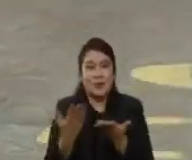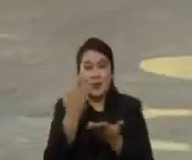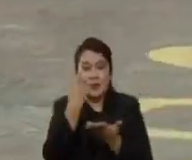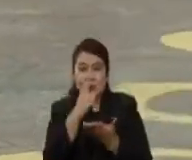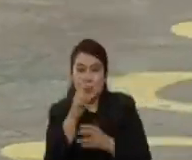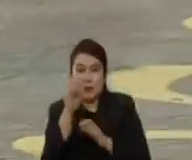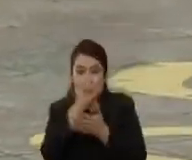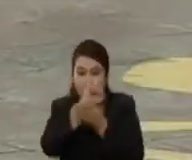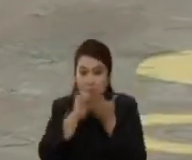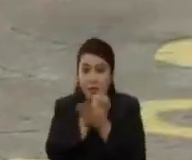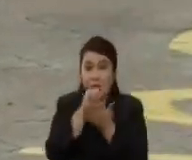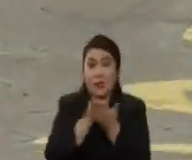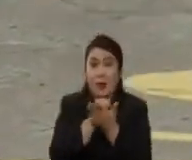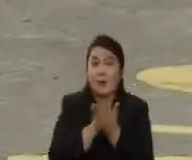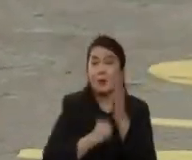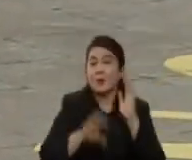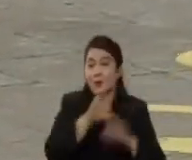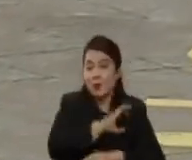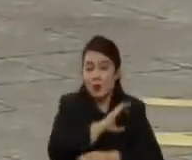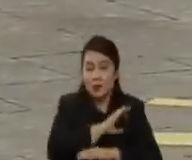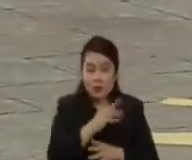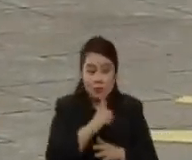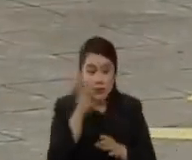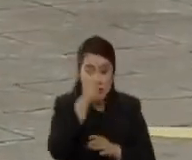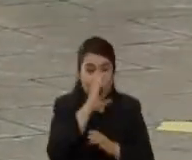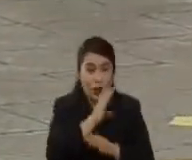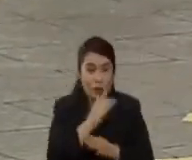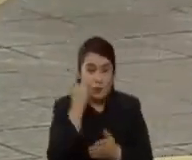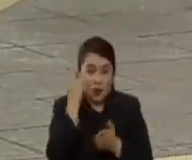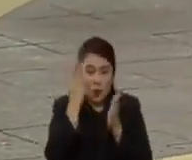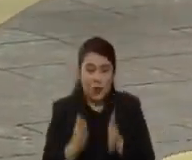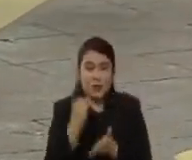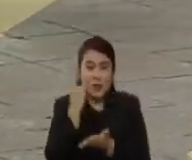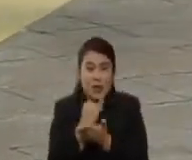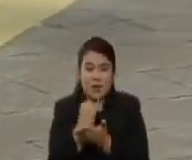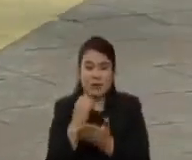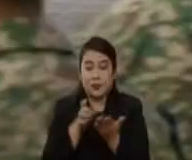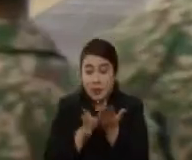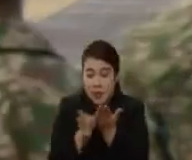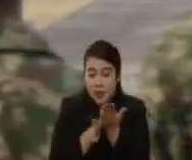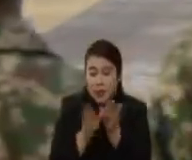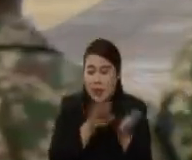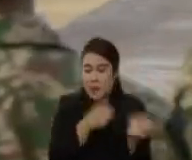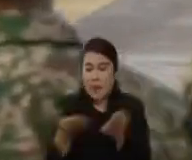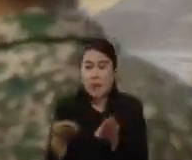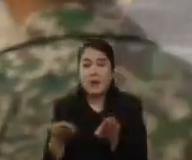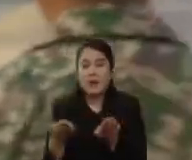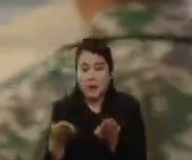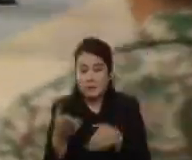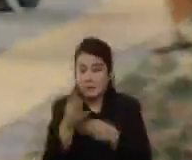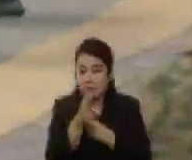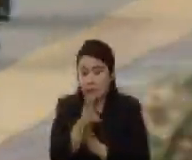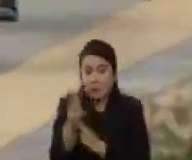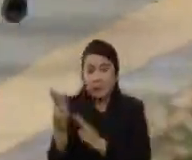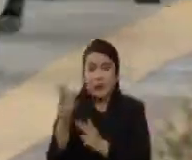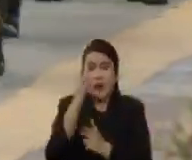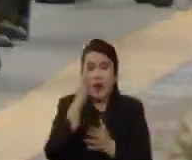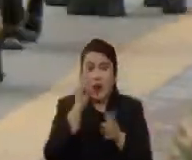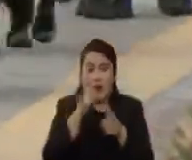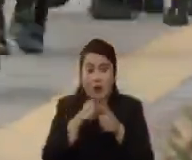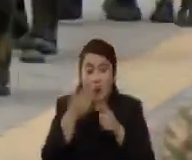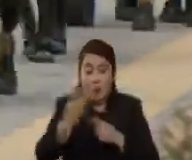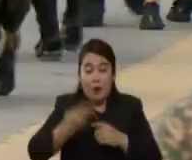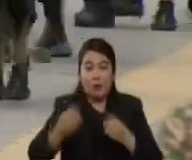membantu siasatan polis seperti mengesan penjenayah, mencari dadah, mayat, senjata api dan bahan letupan